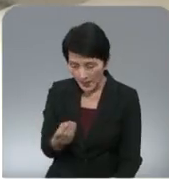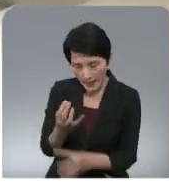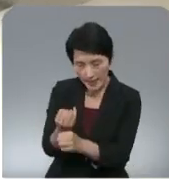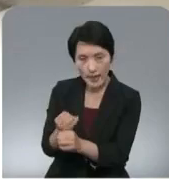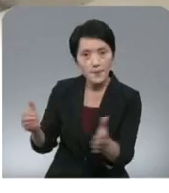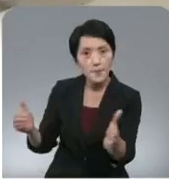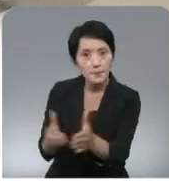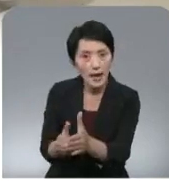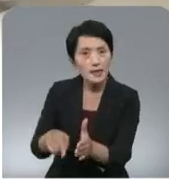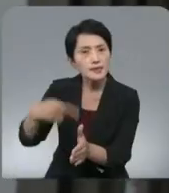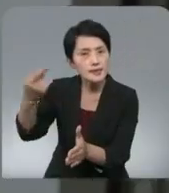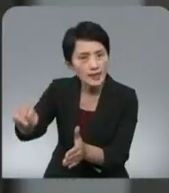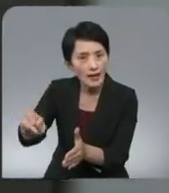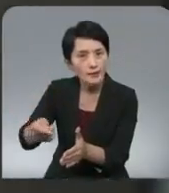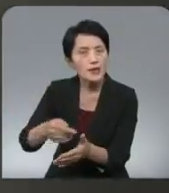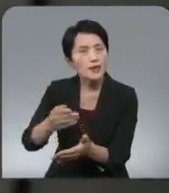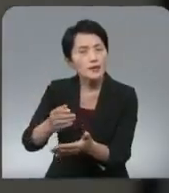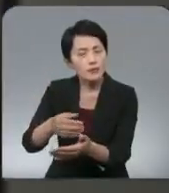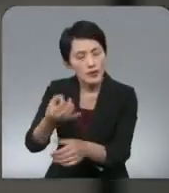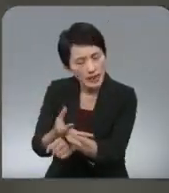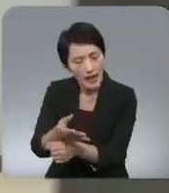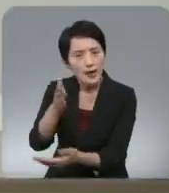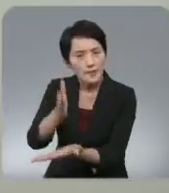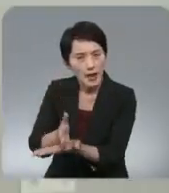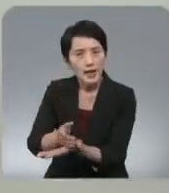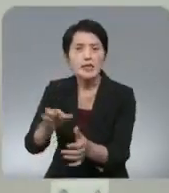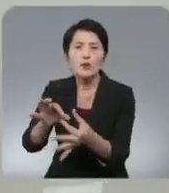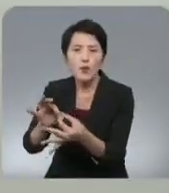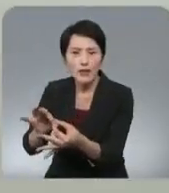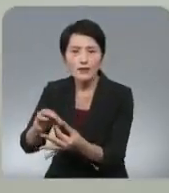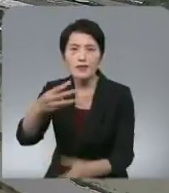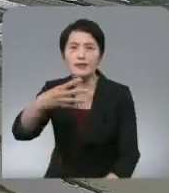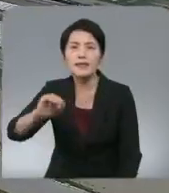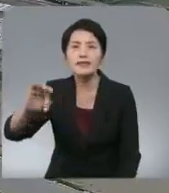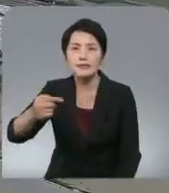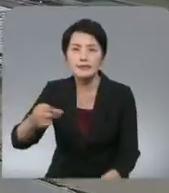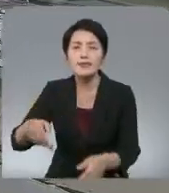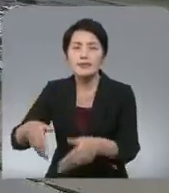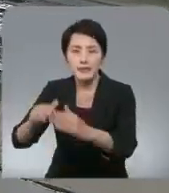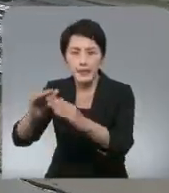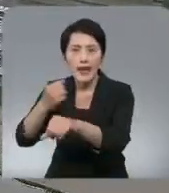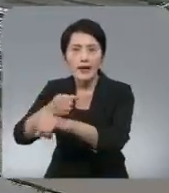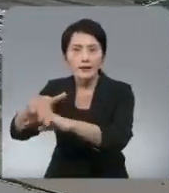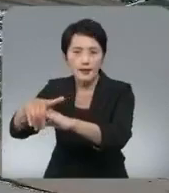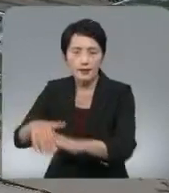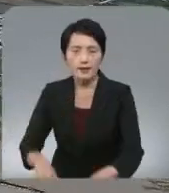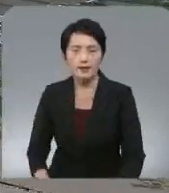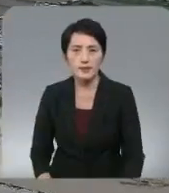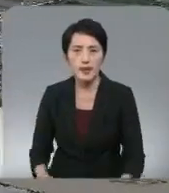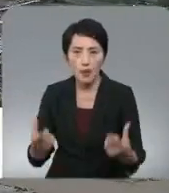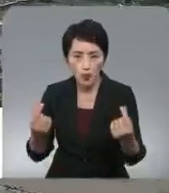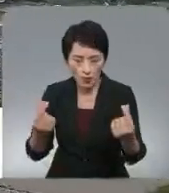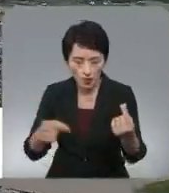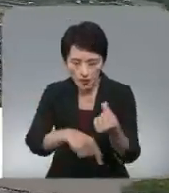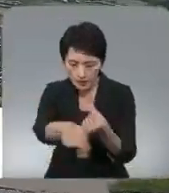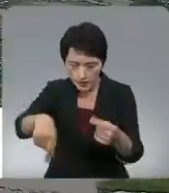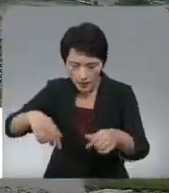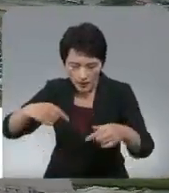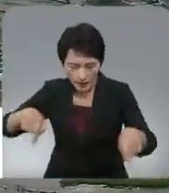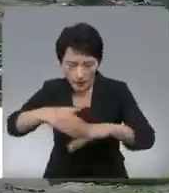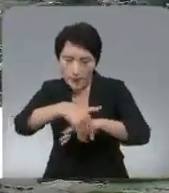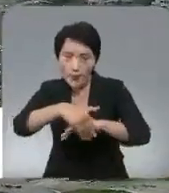sektor angeführte wohnungsprojekt sonder regelungen gelten die regierung gab auch den plan bekannt